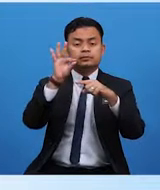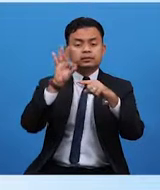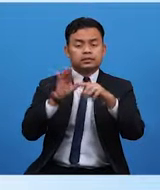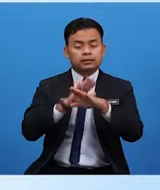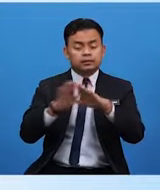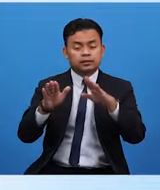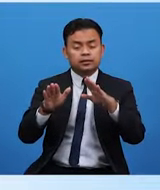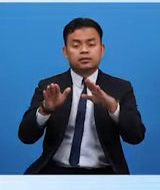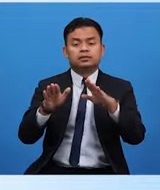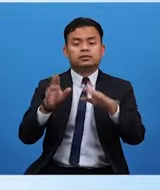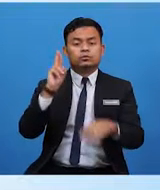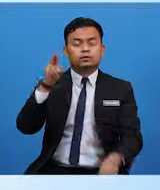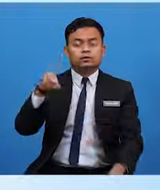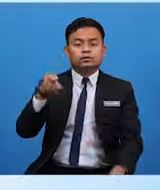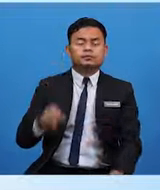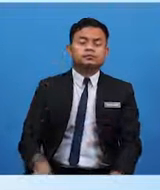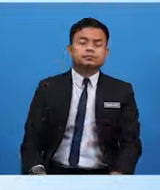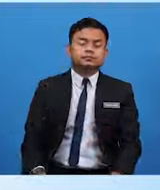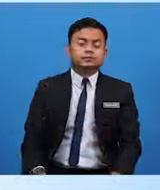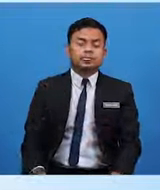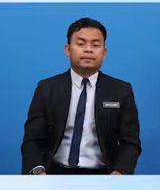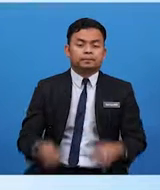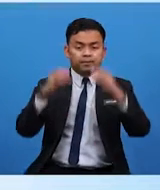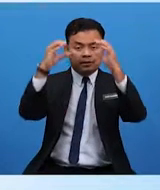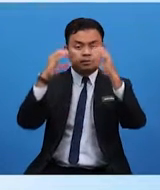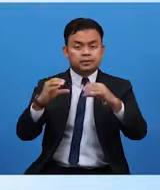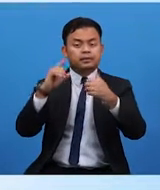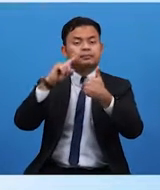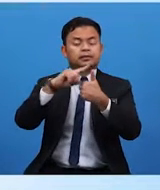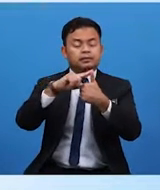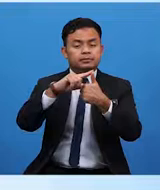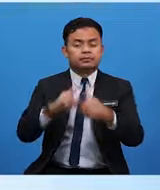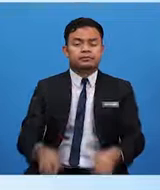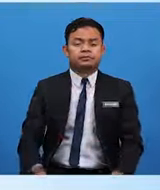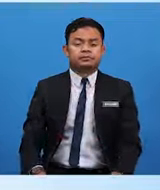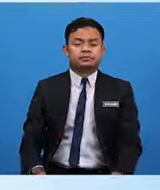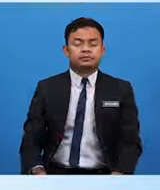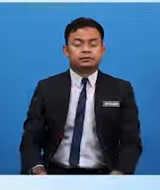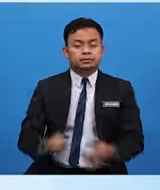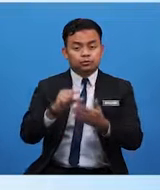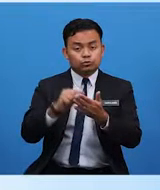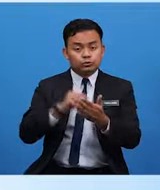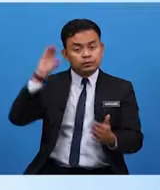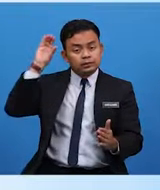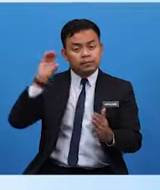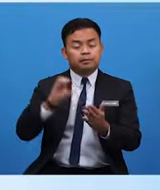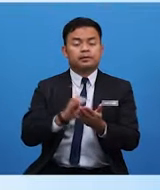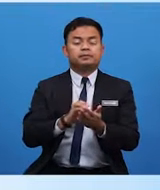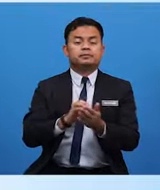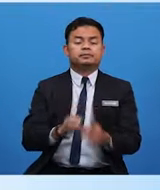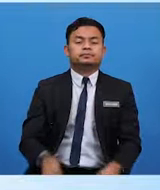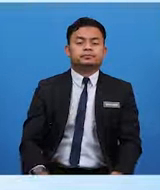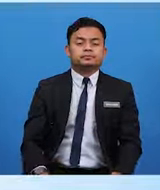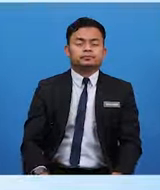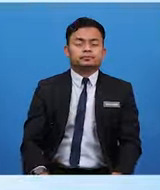Mari kita lihat cara pertama yaitu melalui gambar raja nya tekan